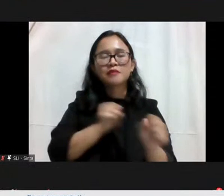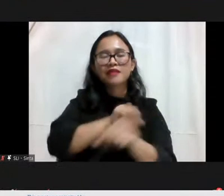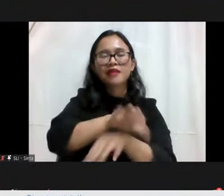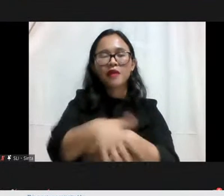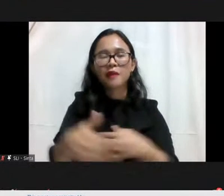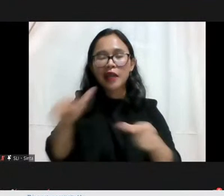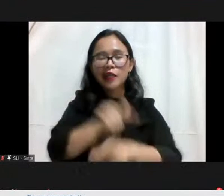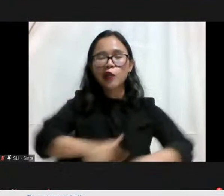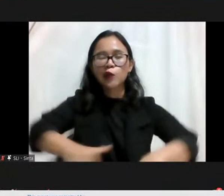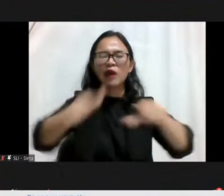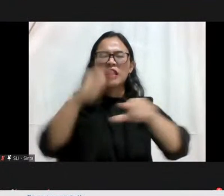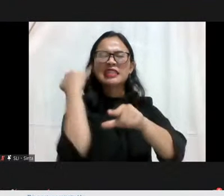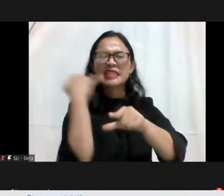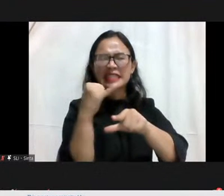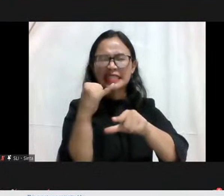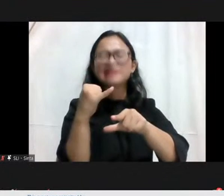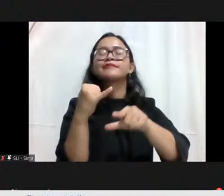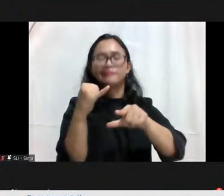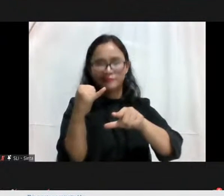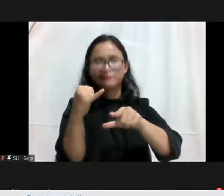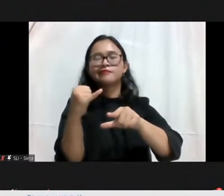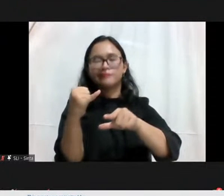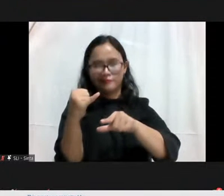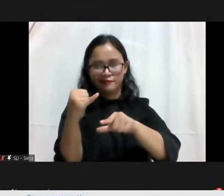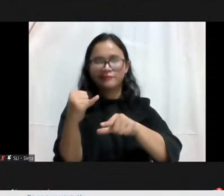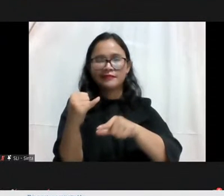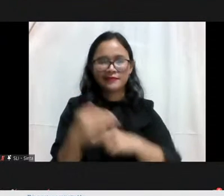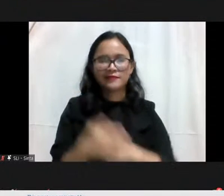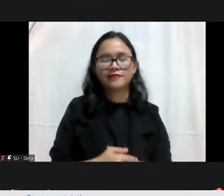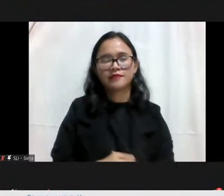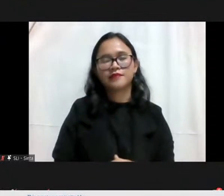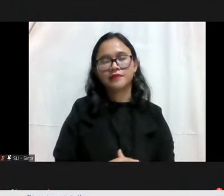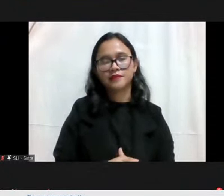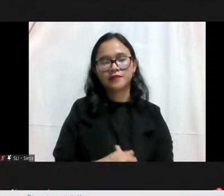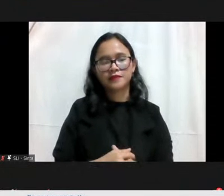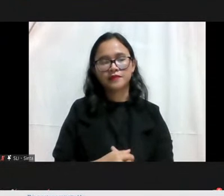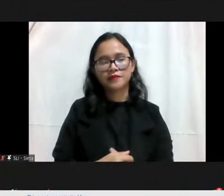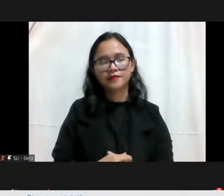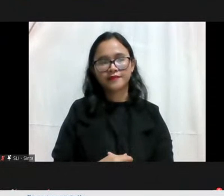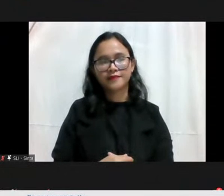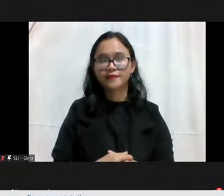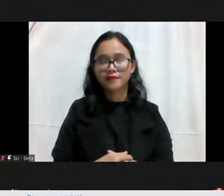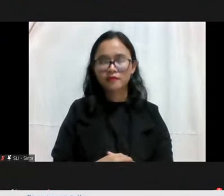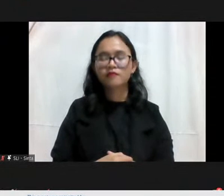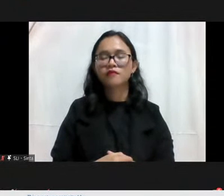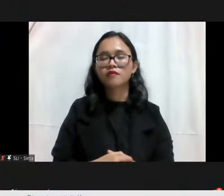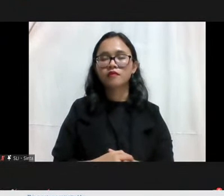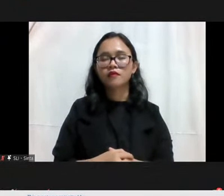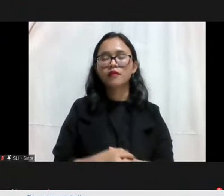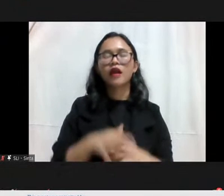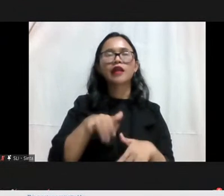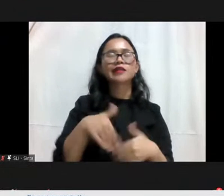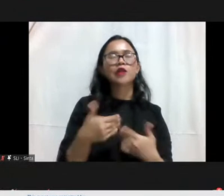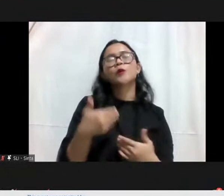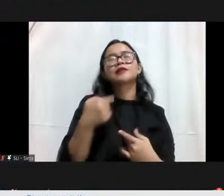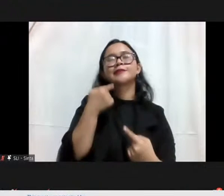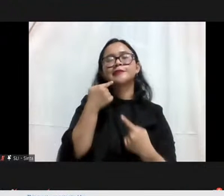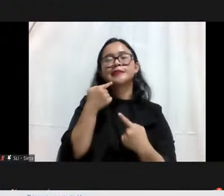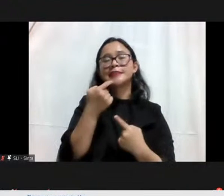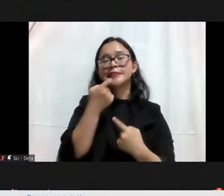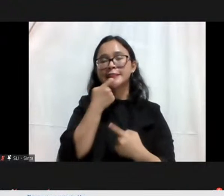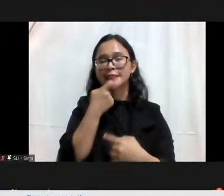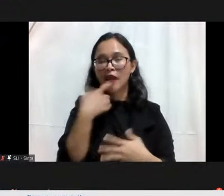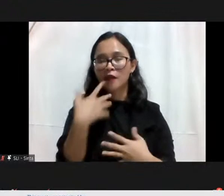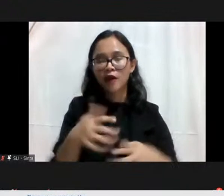penggunaan pestisidanya maupun dari sisi cemaran terhadap lingkungannya dari sisiribusi tadi di produksiribusi tentu saja